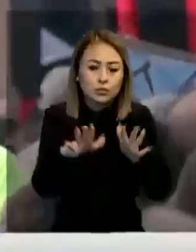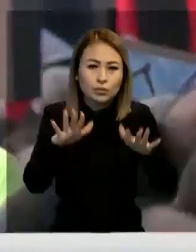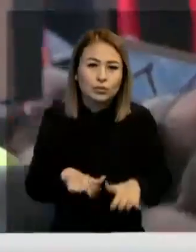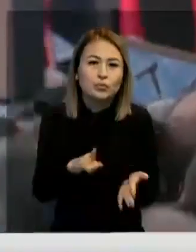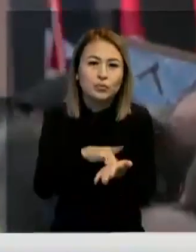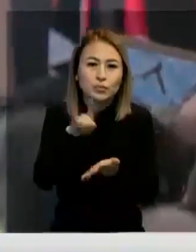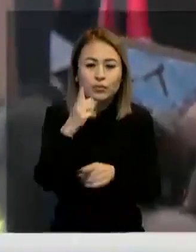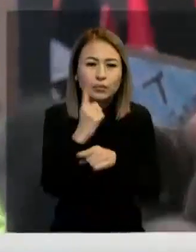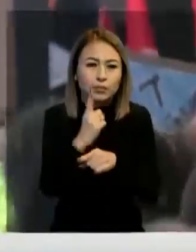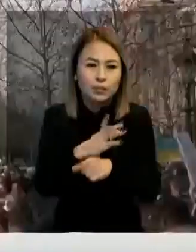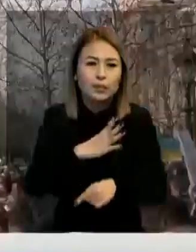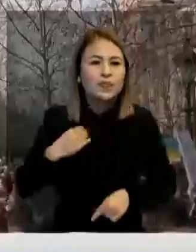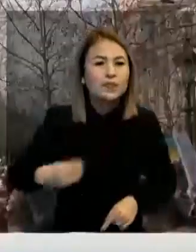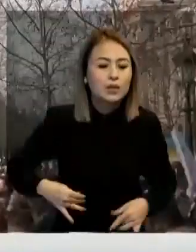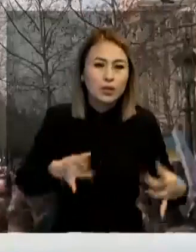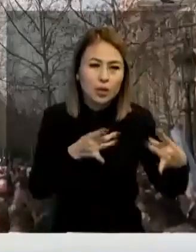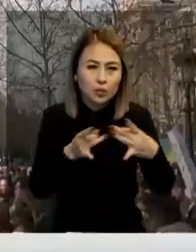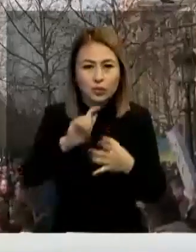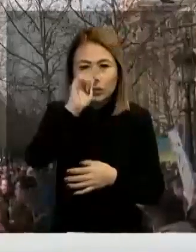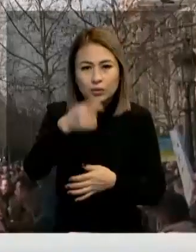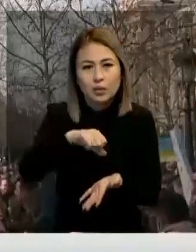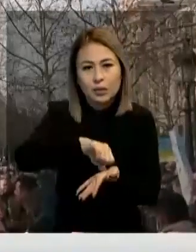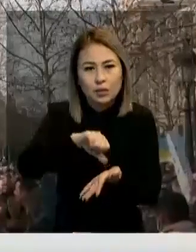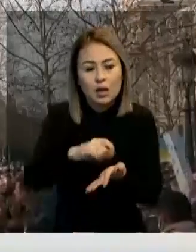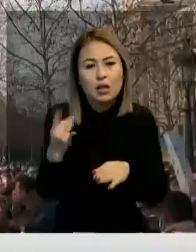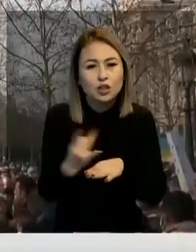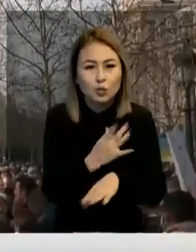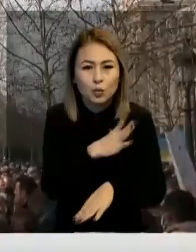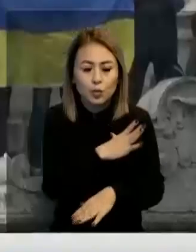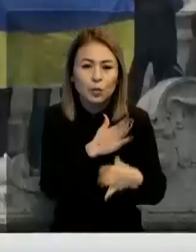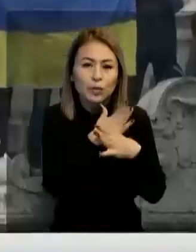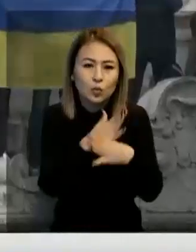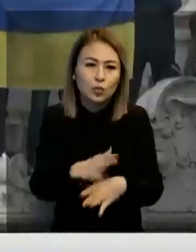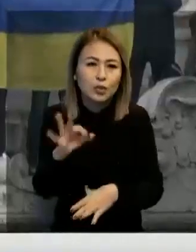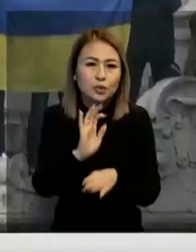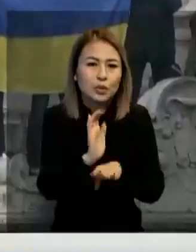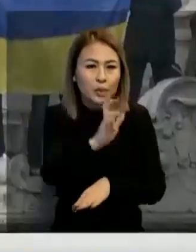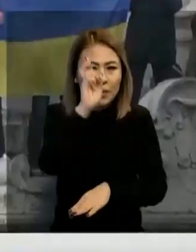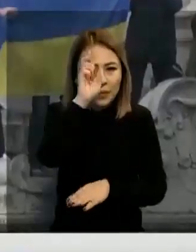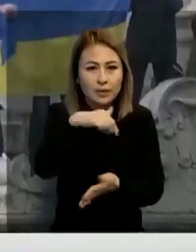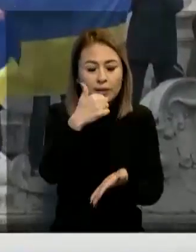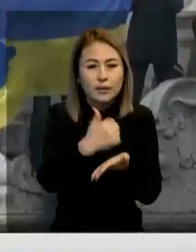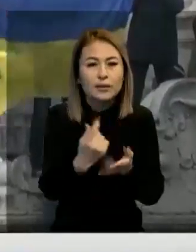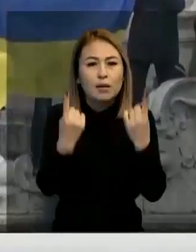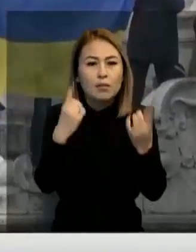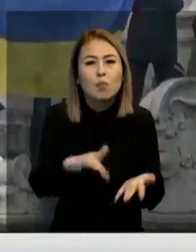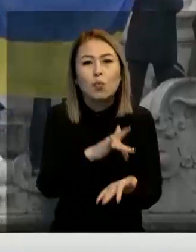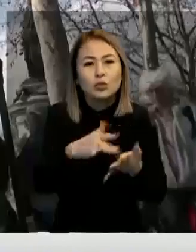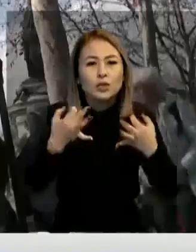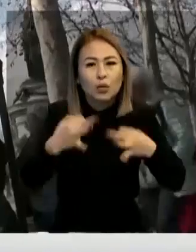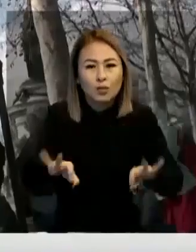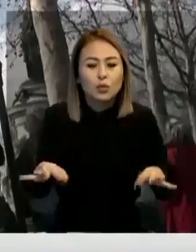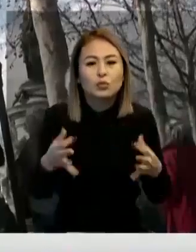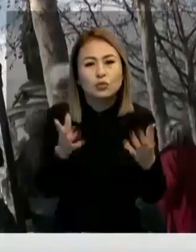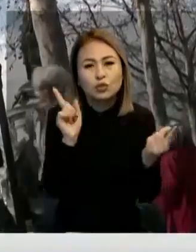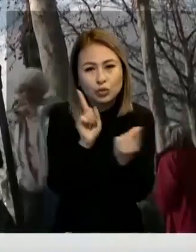үстінен ұшақ ұшырмауға шақырды. Франция қарулы қақтығыс аймағына алғаш болып гуманитарлық көмек жіберген мемлекет. Ірі қалаларда